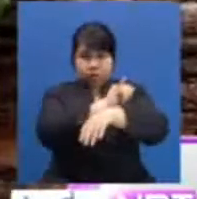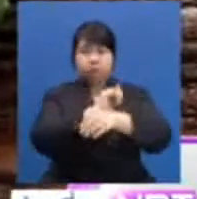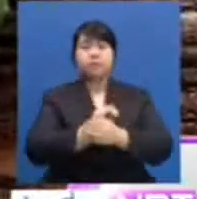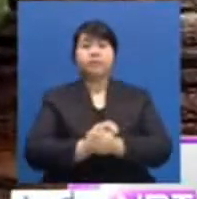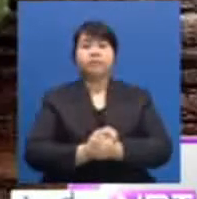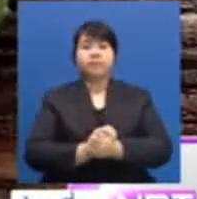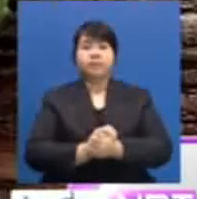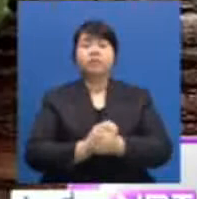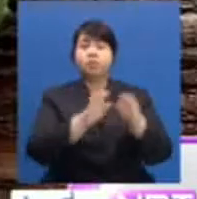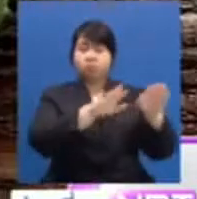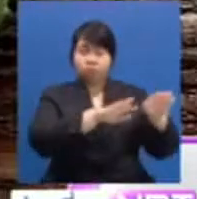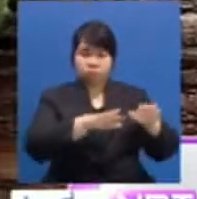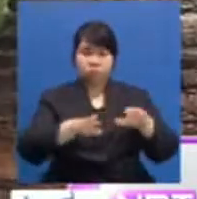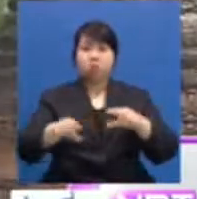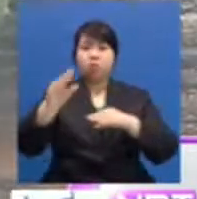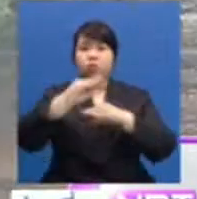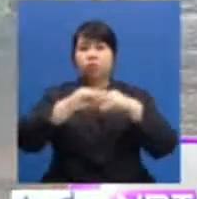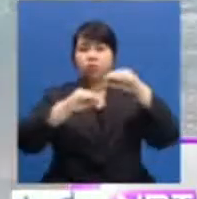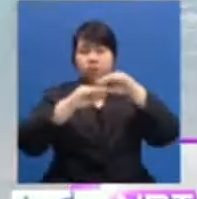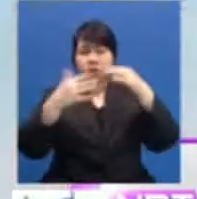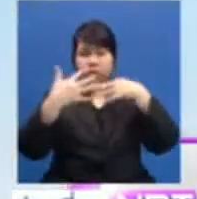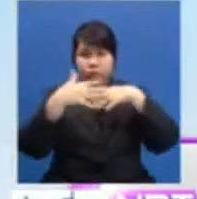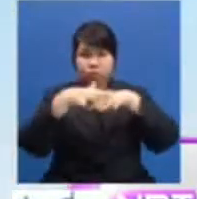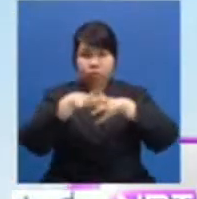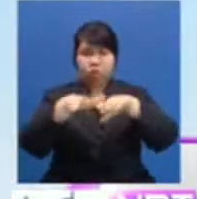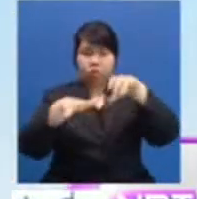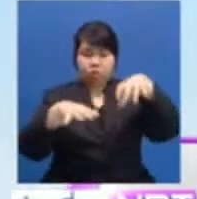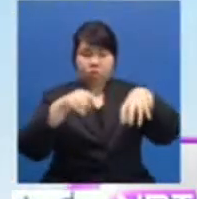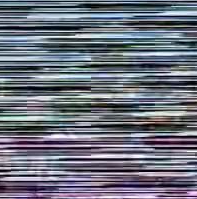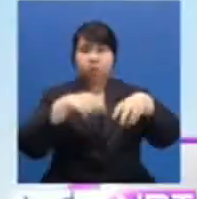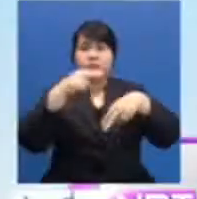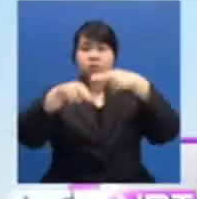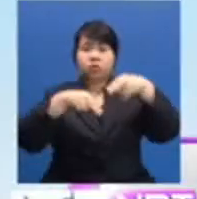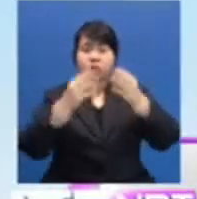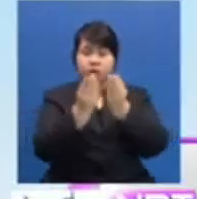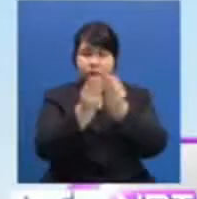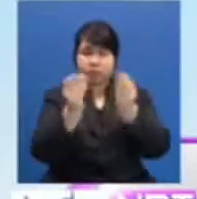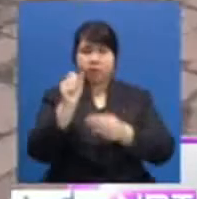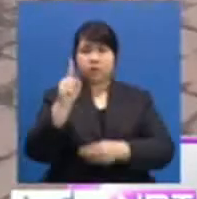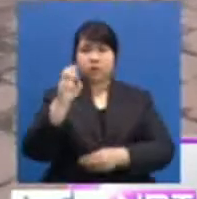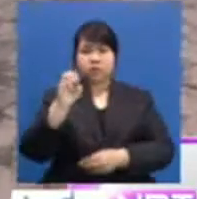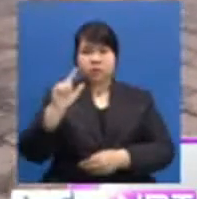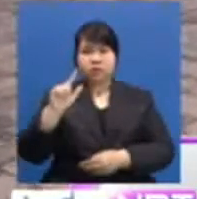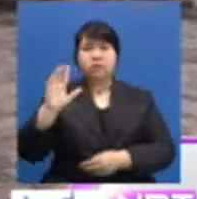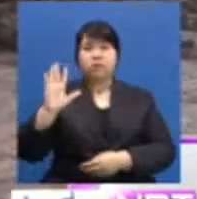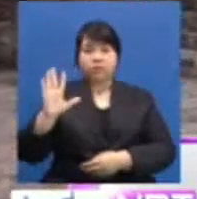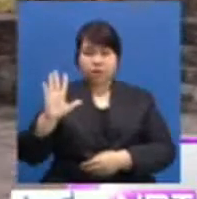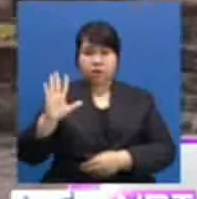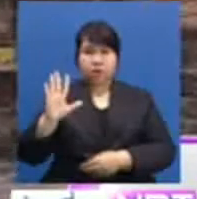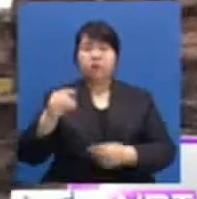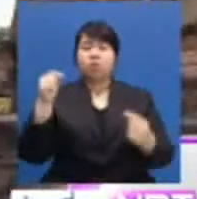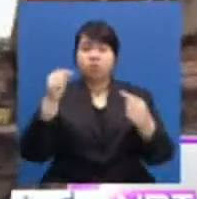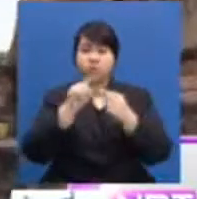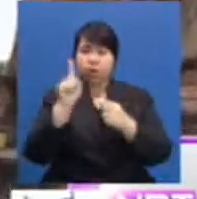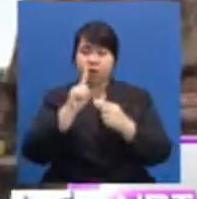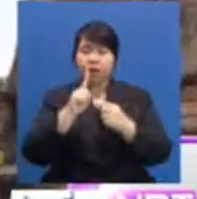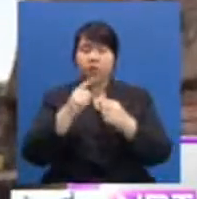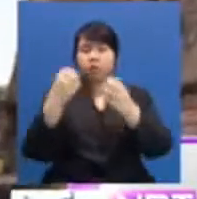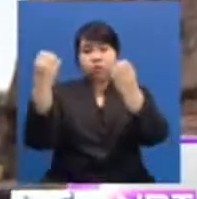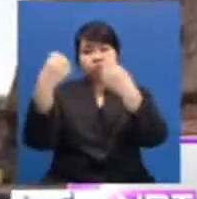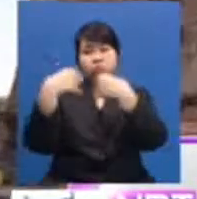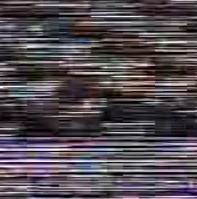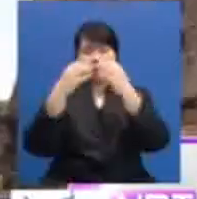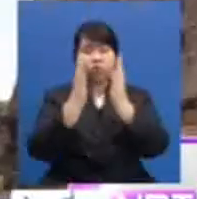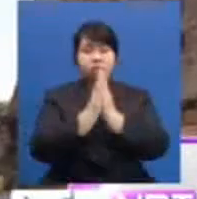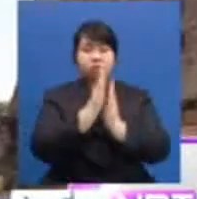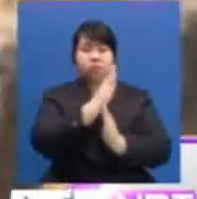พร้อมใจกันเข้าร่วมโครงการหมู่บ้านรักษาศีล5เพื่อคืนความสุขให้กับประเทศไทยด้วยการยึดหลักคำสอนตามทางพระ